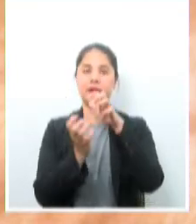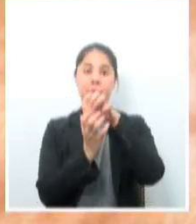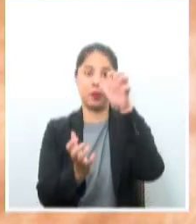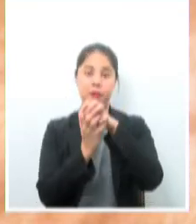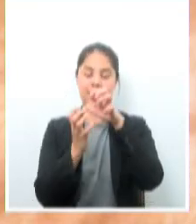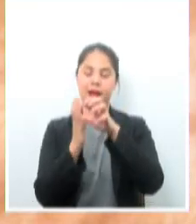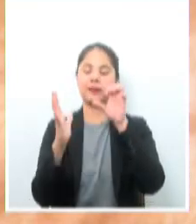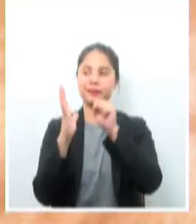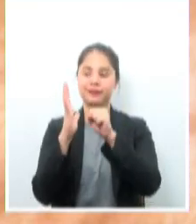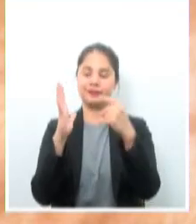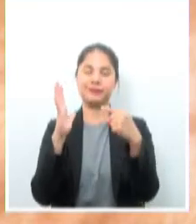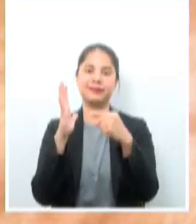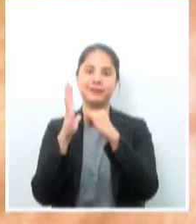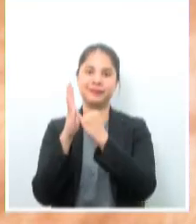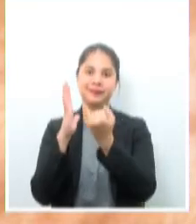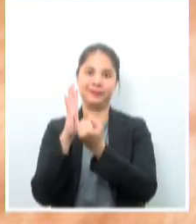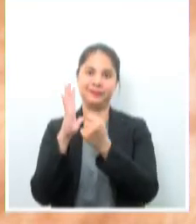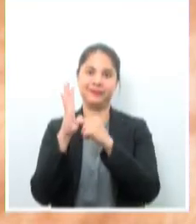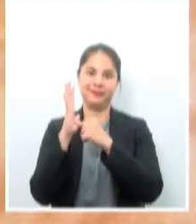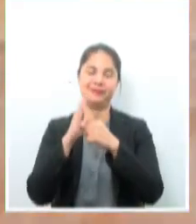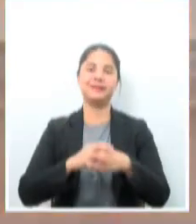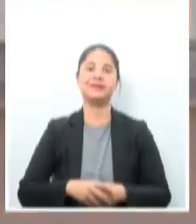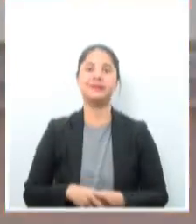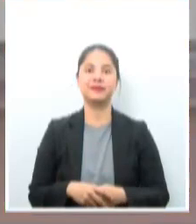ามัธยมศึกษาสมุทรปราการไปติดตามรับชมกันค่ะ